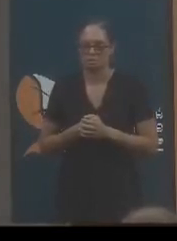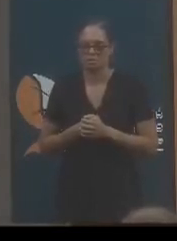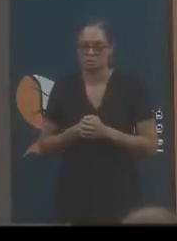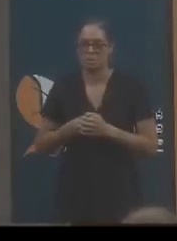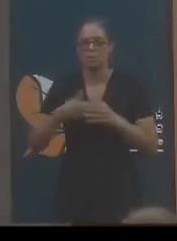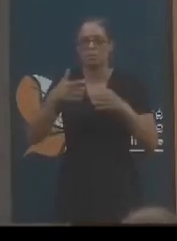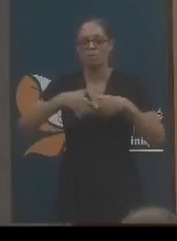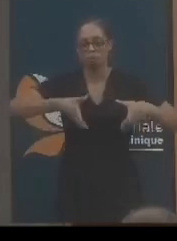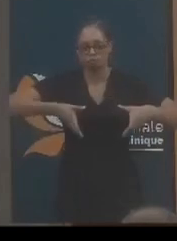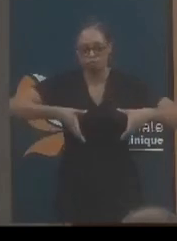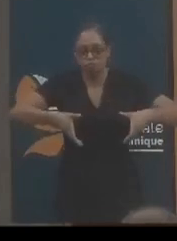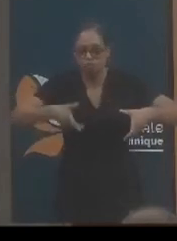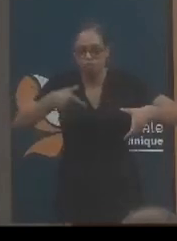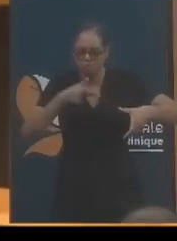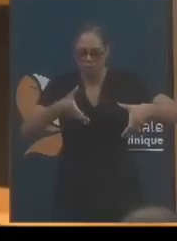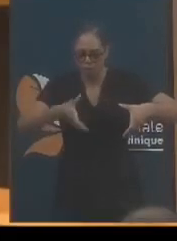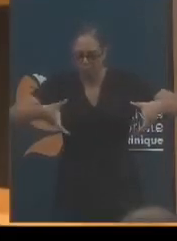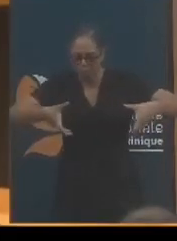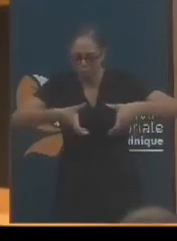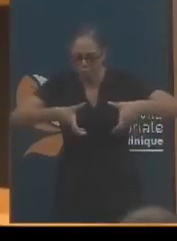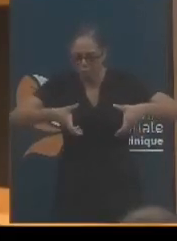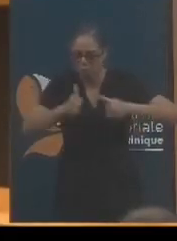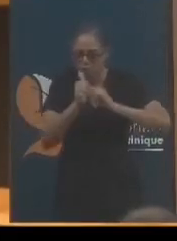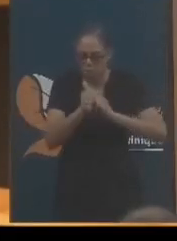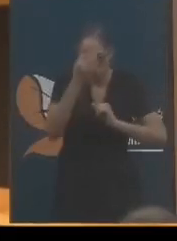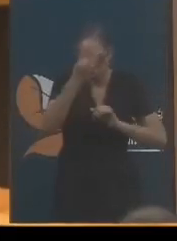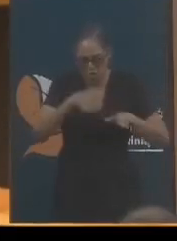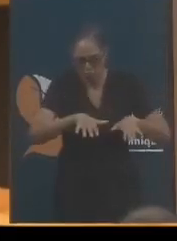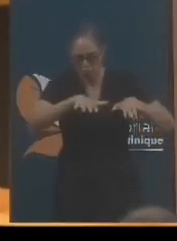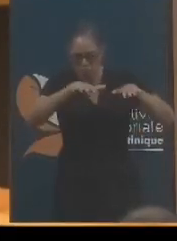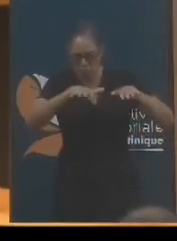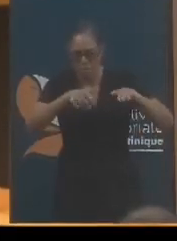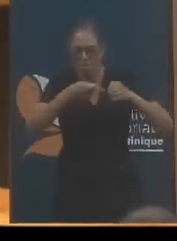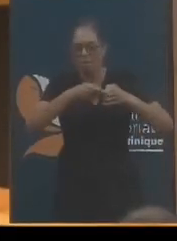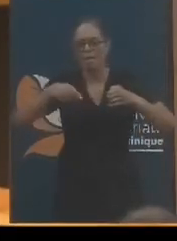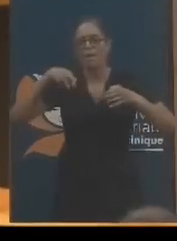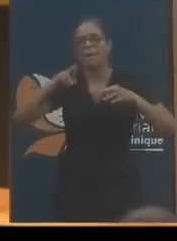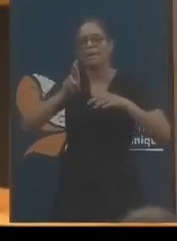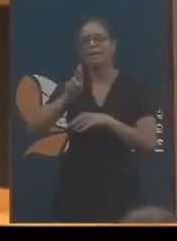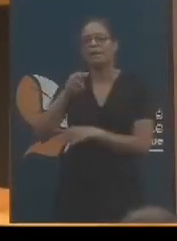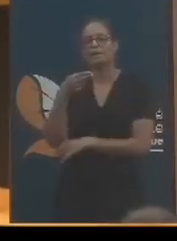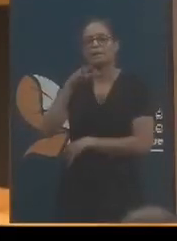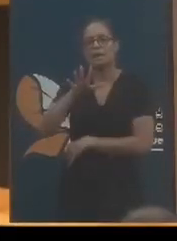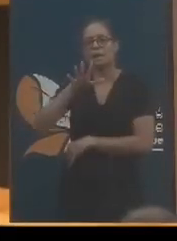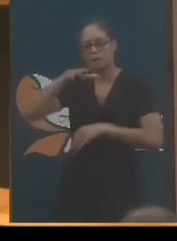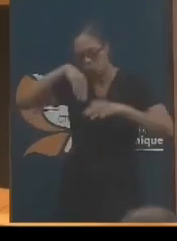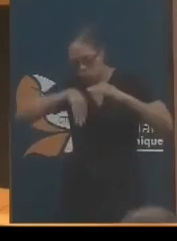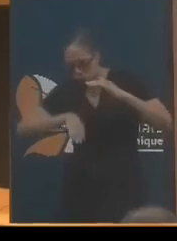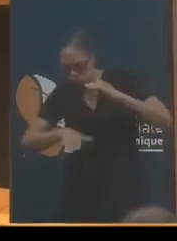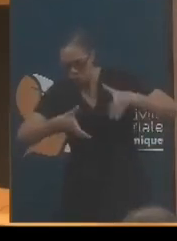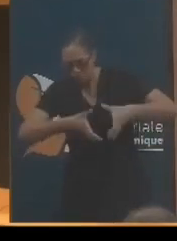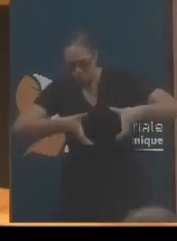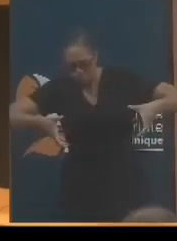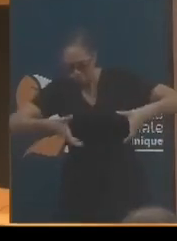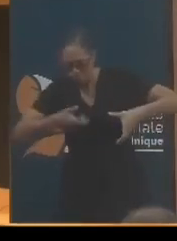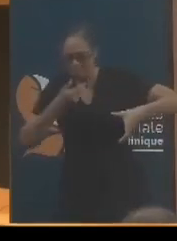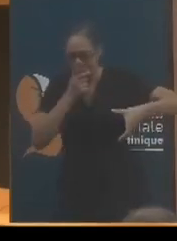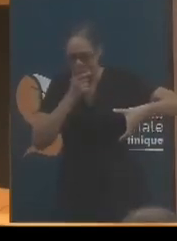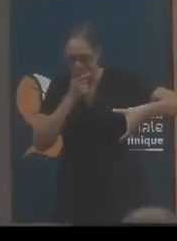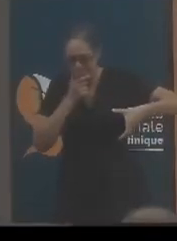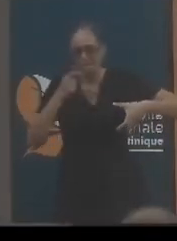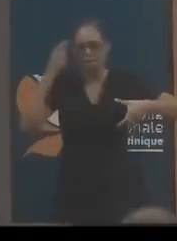buses, très important, c'est-à-dire la traversée sous-chaussée de la RN5, et que ces calculs nous donnaient un